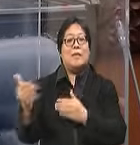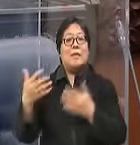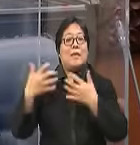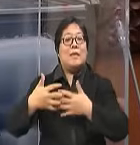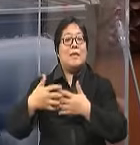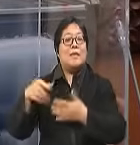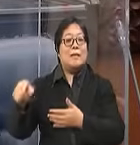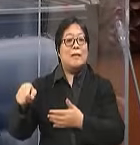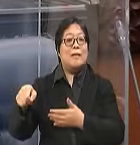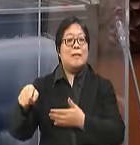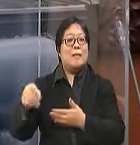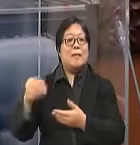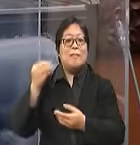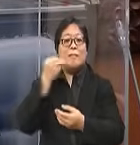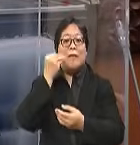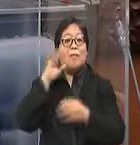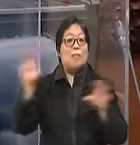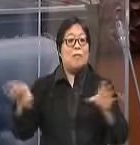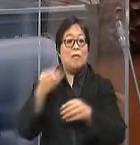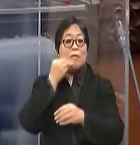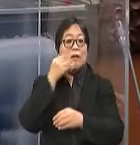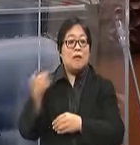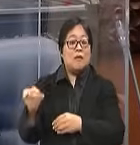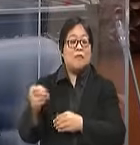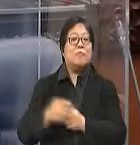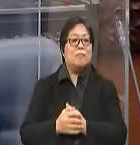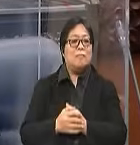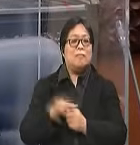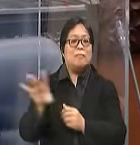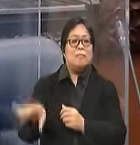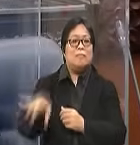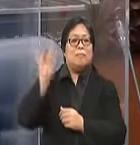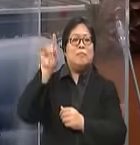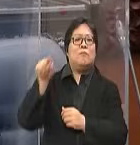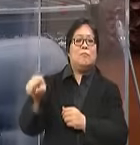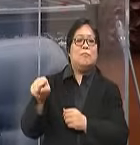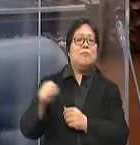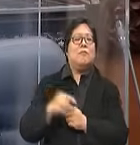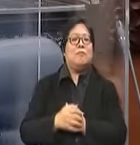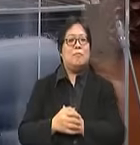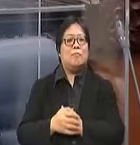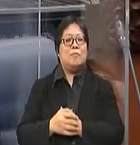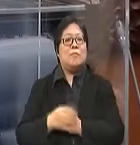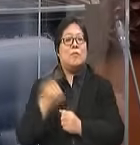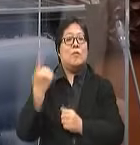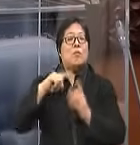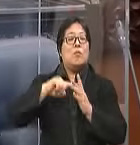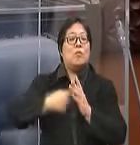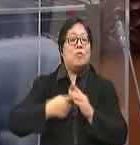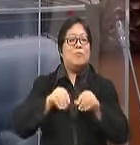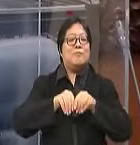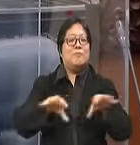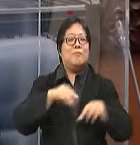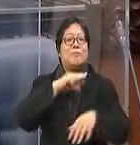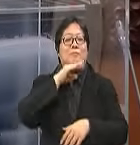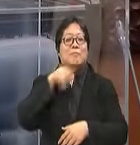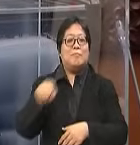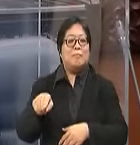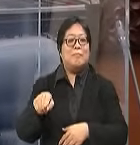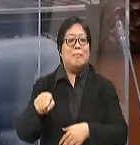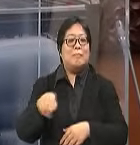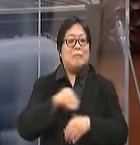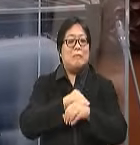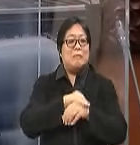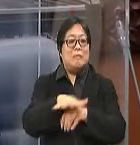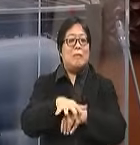kilang berasaskan makanan telah dikenal pasti sebagai salah satu Puncak pencemaran melibatkan